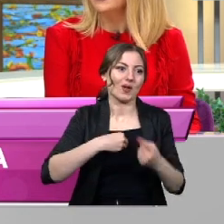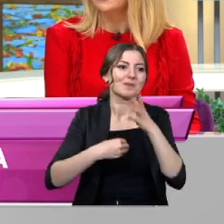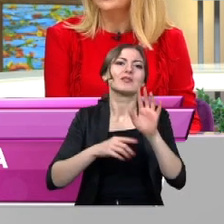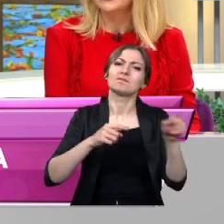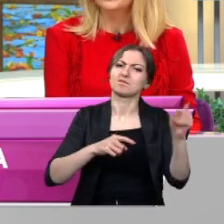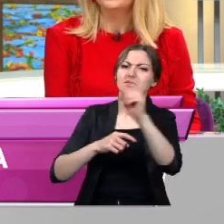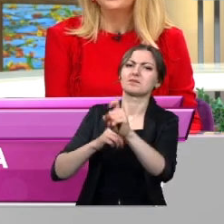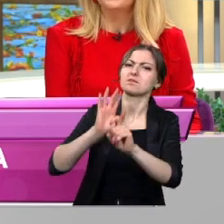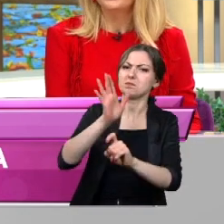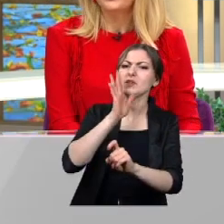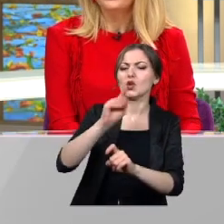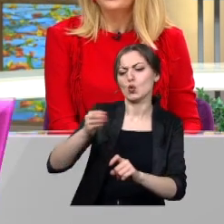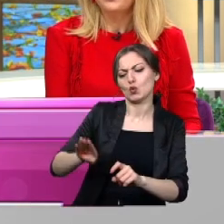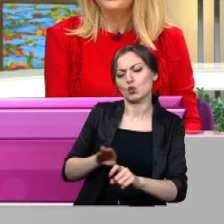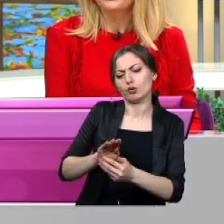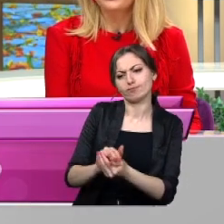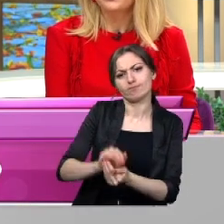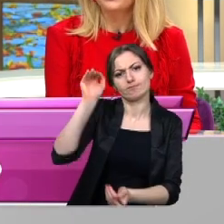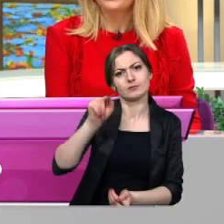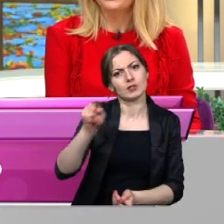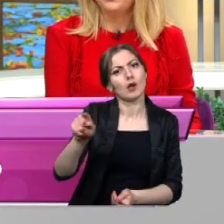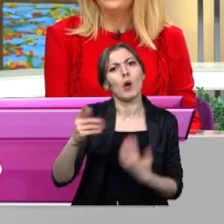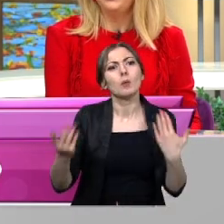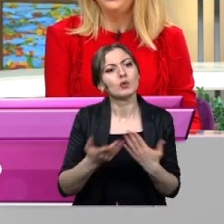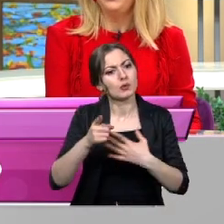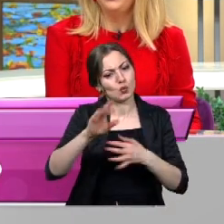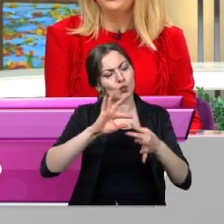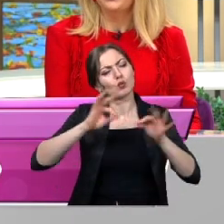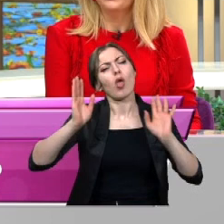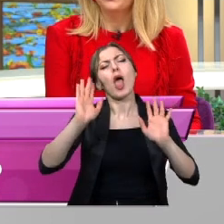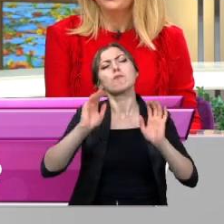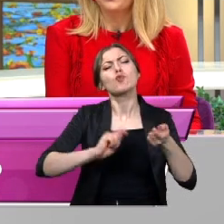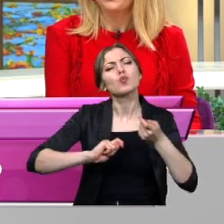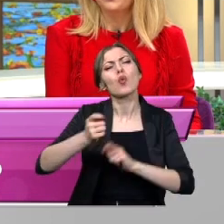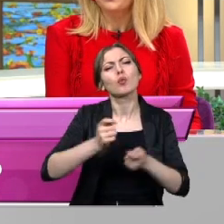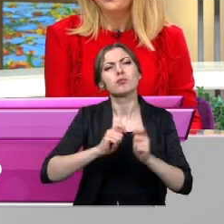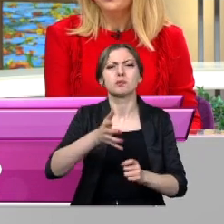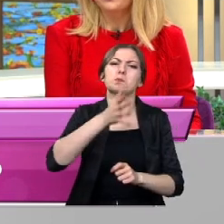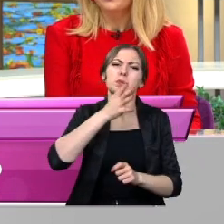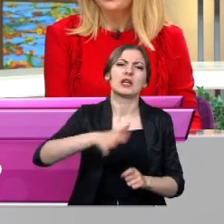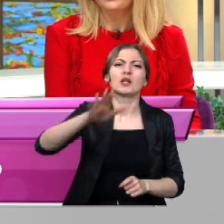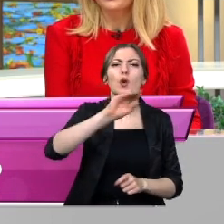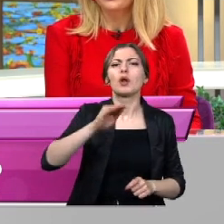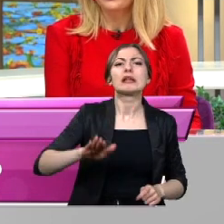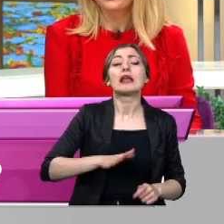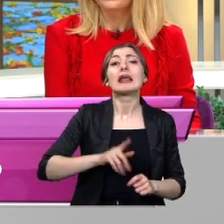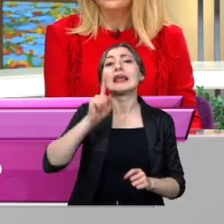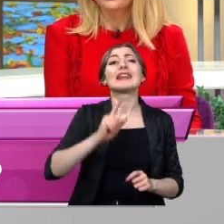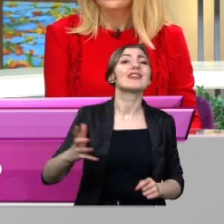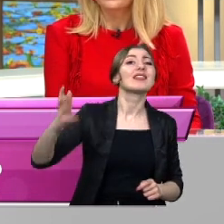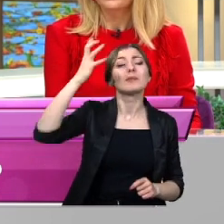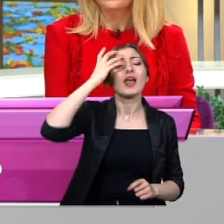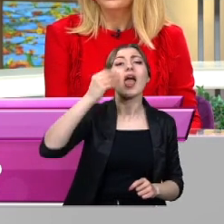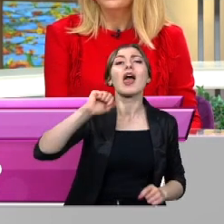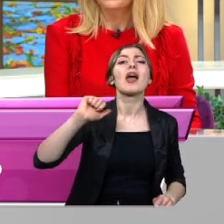ya ondan bahsedeceğiz ağabey çocuklar yetiştirmek bizi tanıtımı mızda da bu cümleyi çok kullandık sanıyorum çocuk yetiştirmenin temelinde